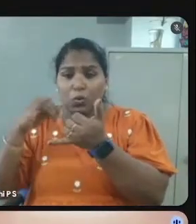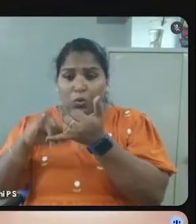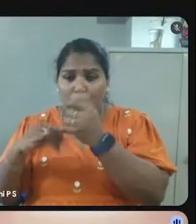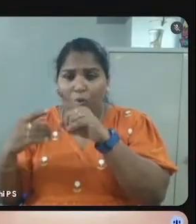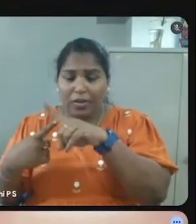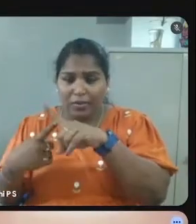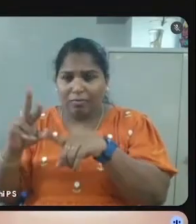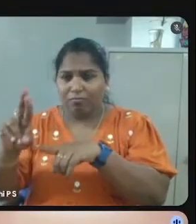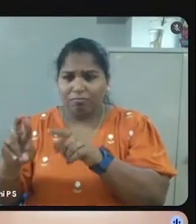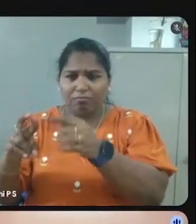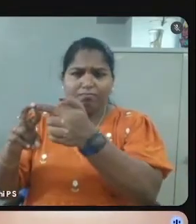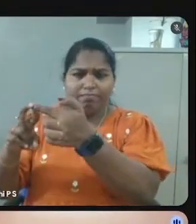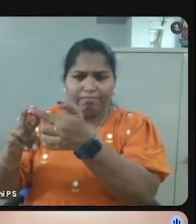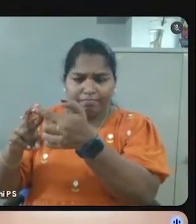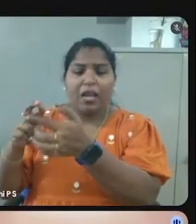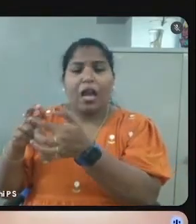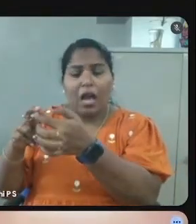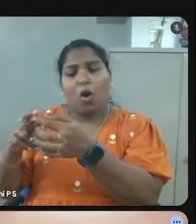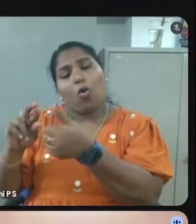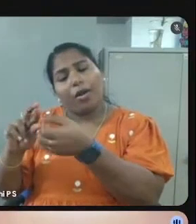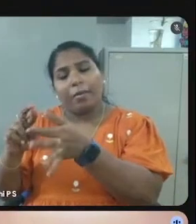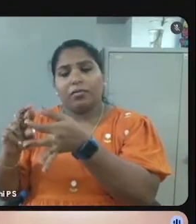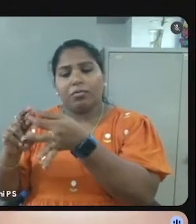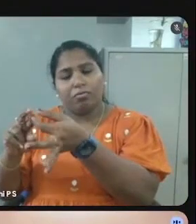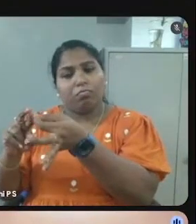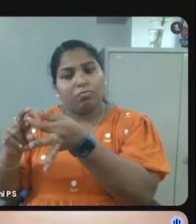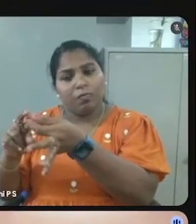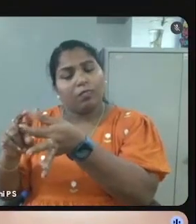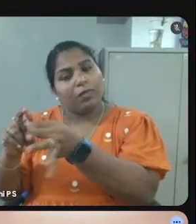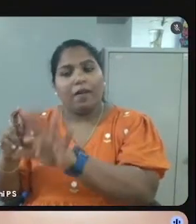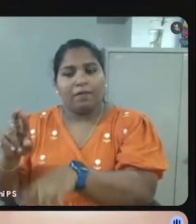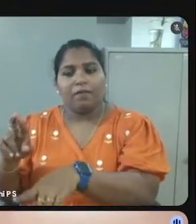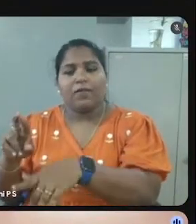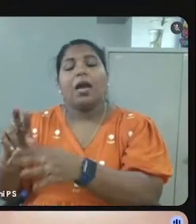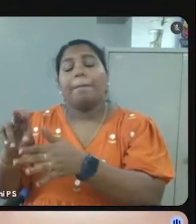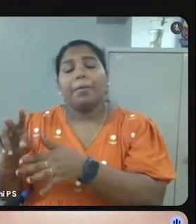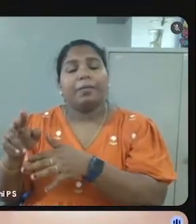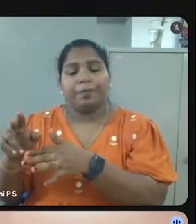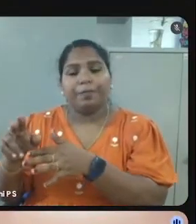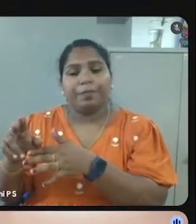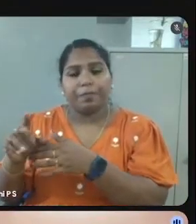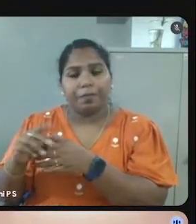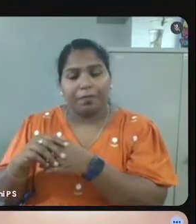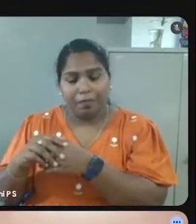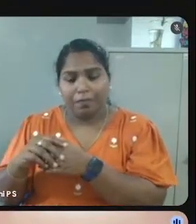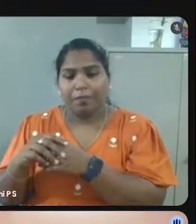ചെയ്യുന്നത് ക്ലൈറ്റോറിയസ് കുറച്ച് സെൽഫ് സ്റ്റിമുലേഷൻ ചെയ്യും. അപ്പൊ സെൽഫ് സ്റ്റിമുലേഷൻ ചെയ്യുമ്പോൾ അവർക്ക്